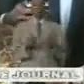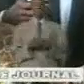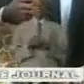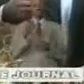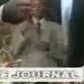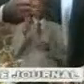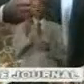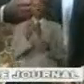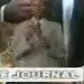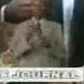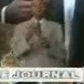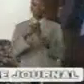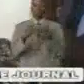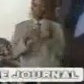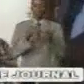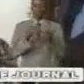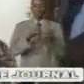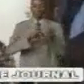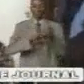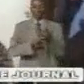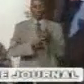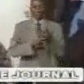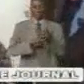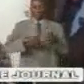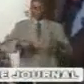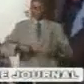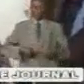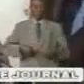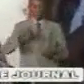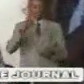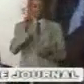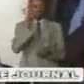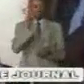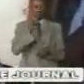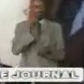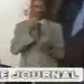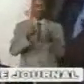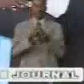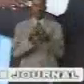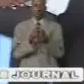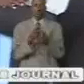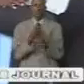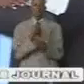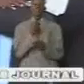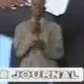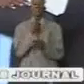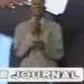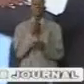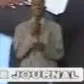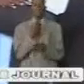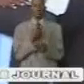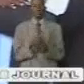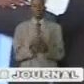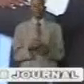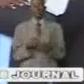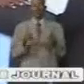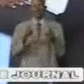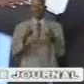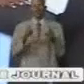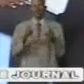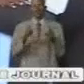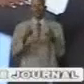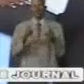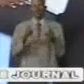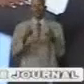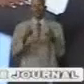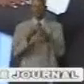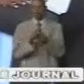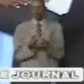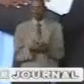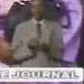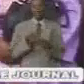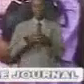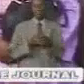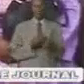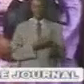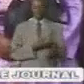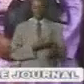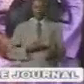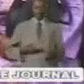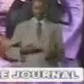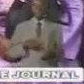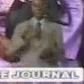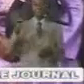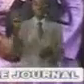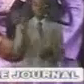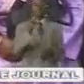pour l'avenir de notre pays. Pour sa part, la sœur préfet du lycée Kabambar a remercié l'autorité nationale pour le choix de